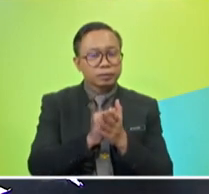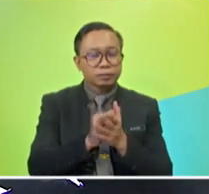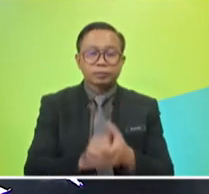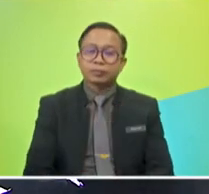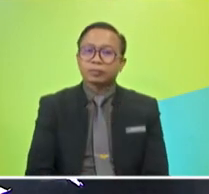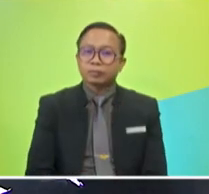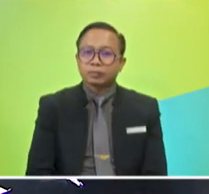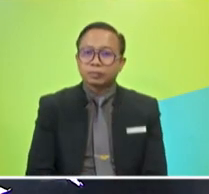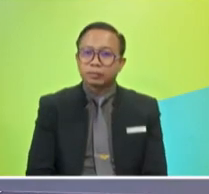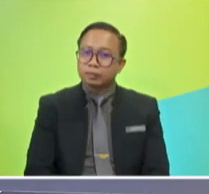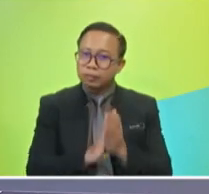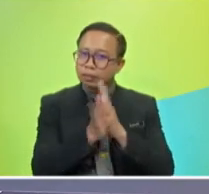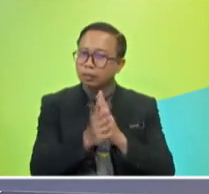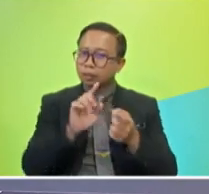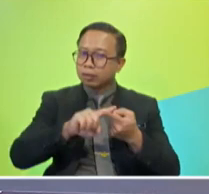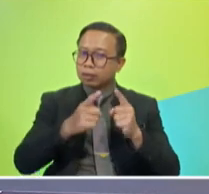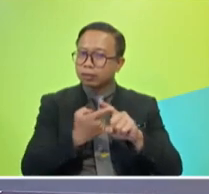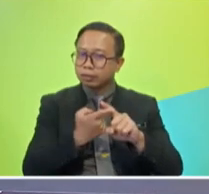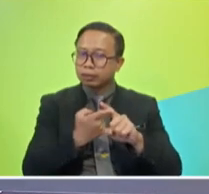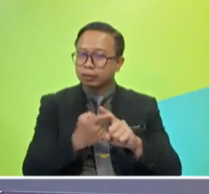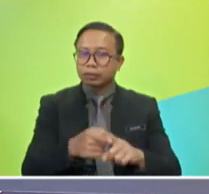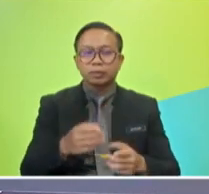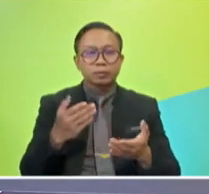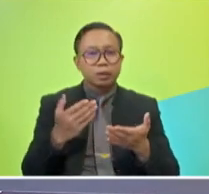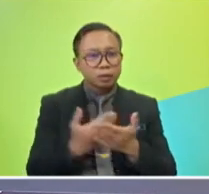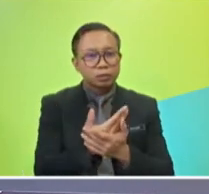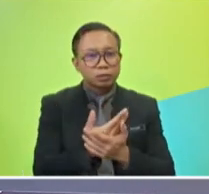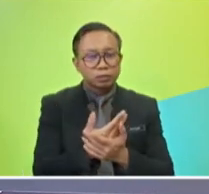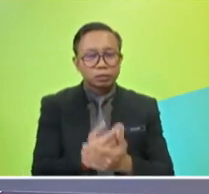jadi kawan-kawan Nah itu baru